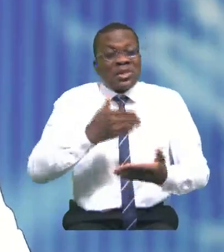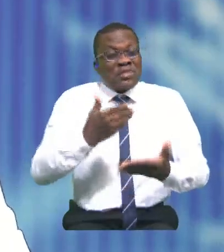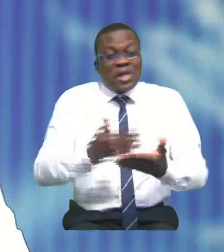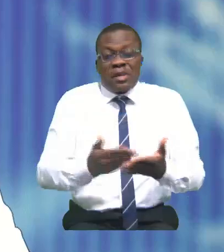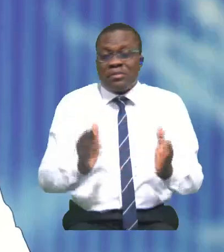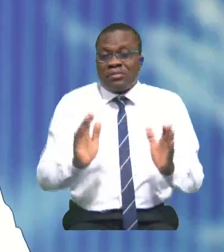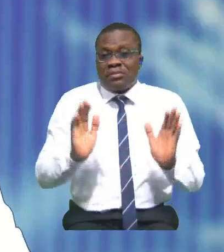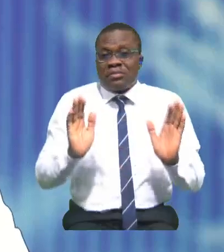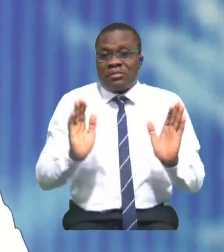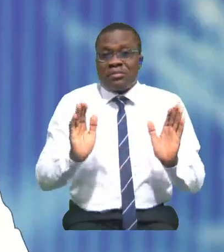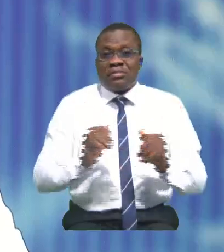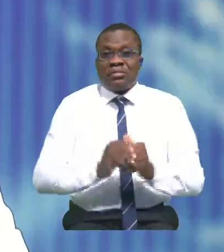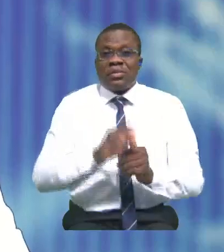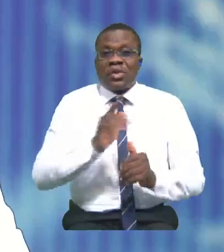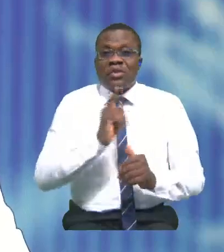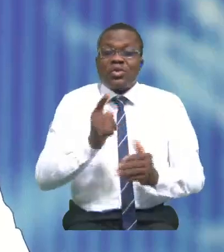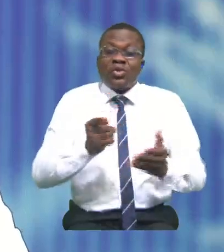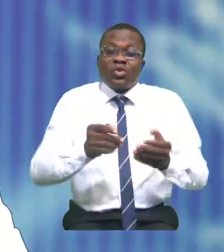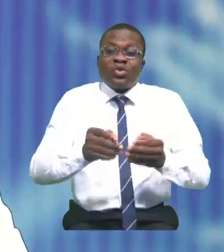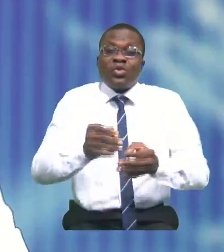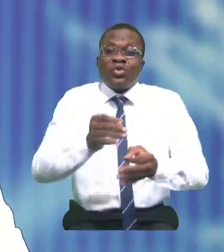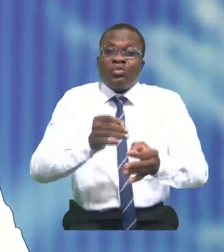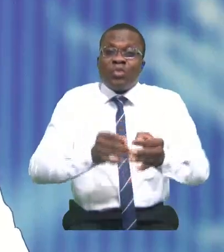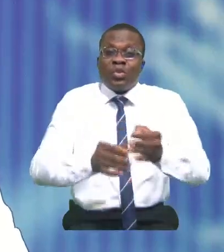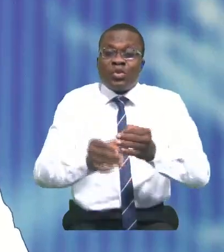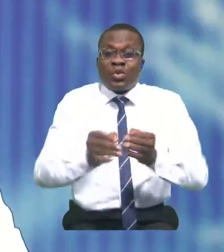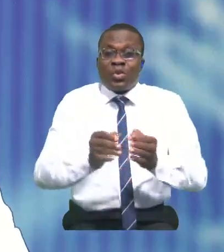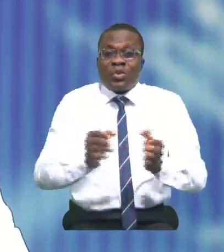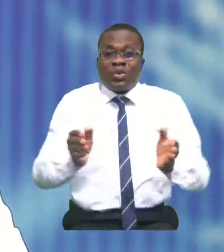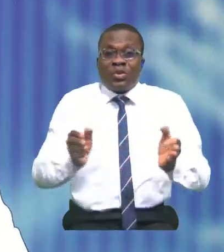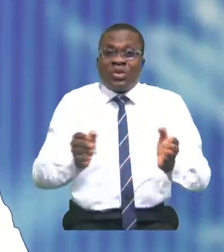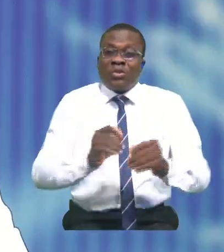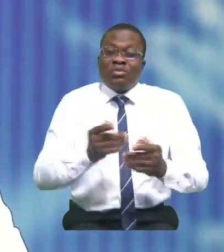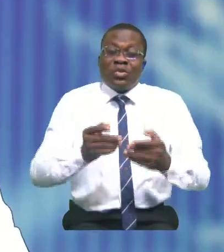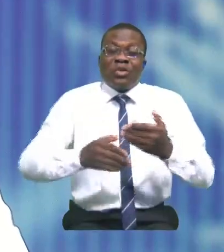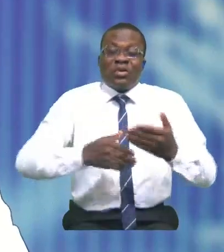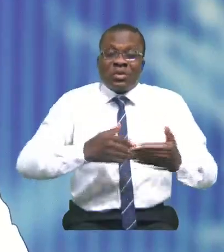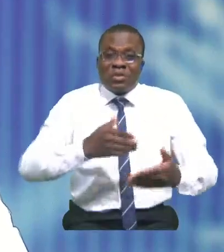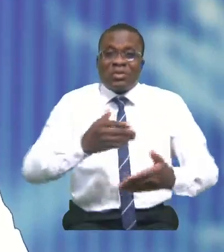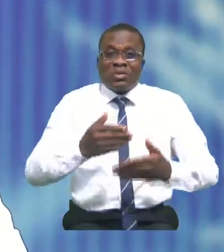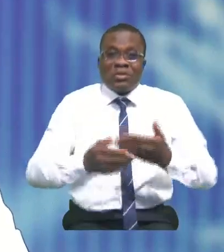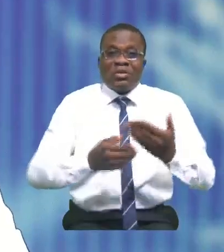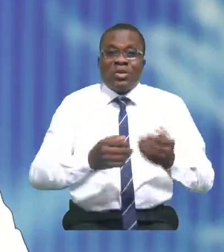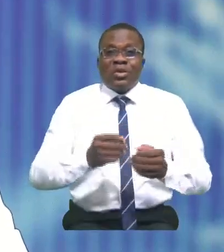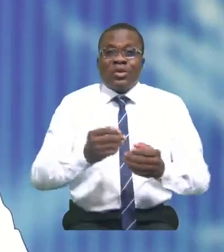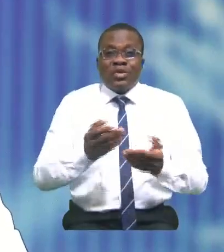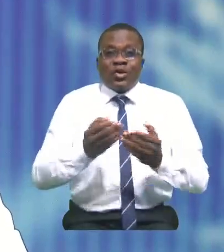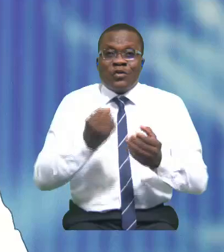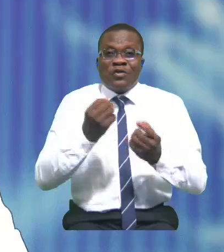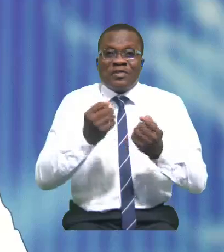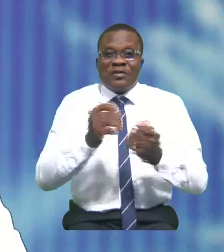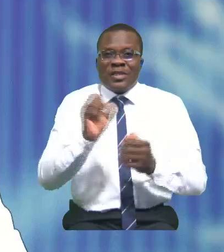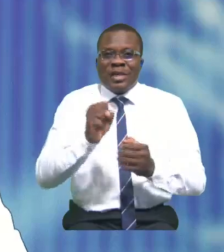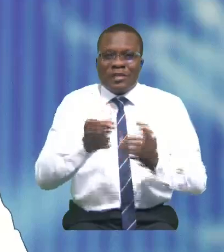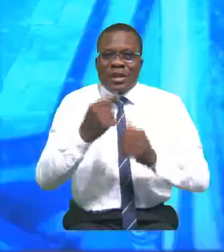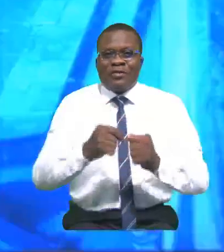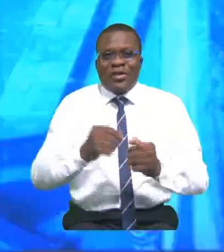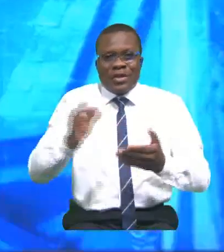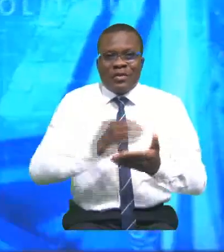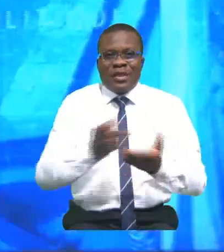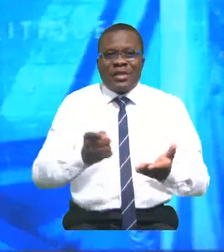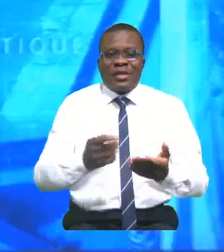suis je suis plutôt euh euh surexcité je suis impatient d'être sur scène mais aujourd'hui le